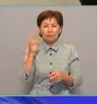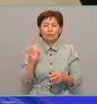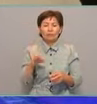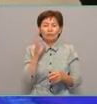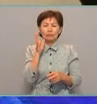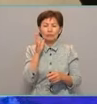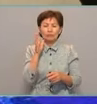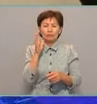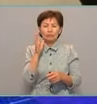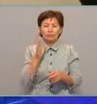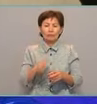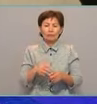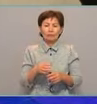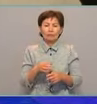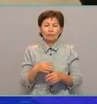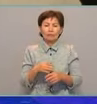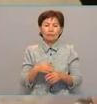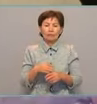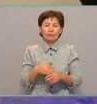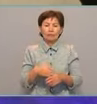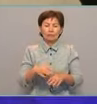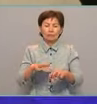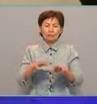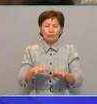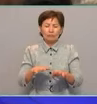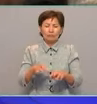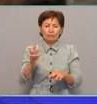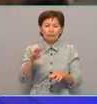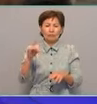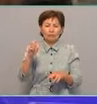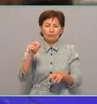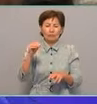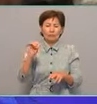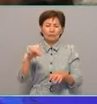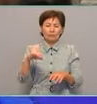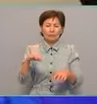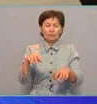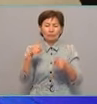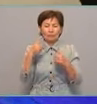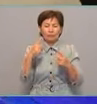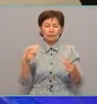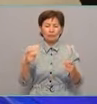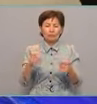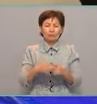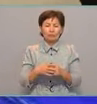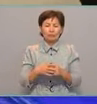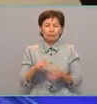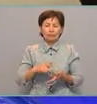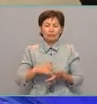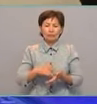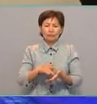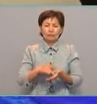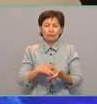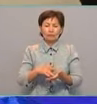ашық аспан астында орналасқан мұражайды паш етіп және де бұл туристік